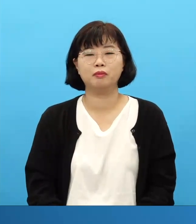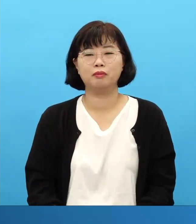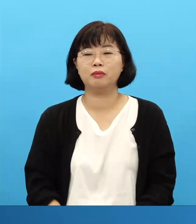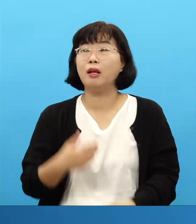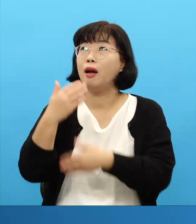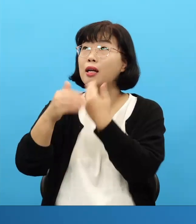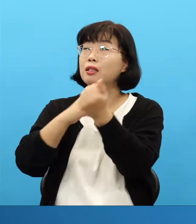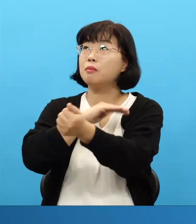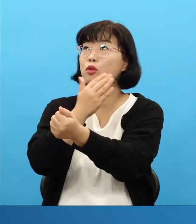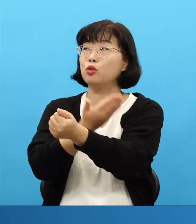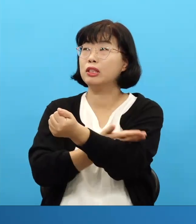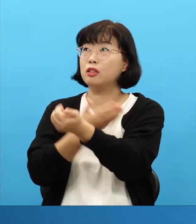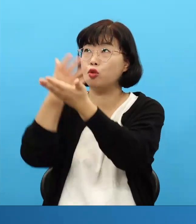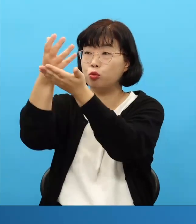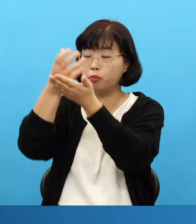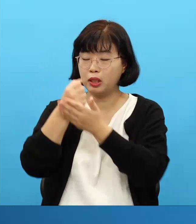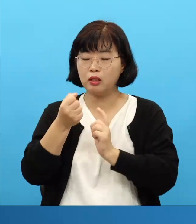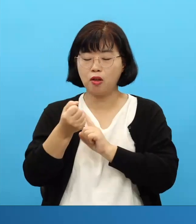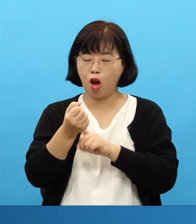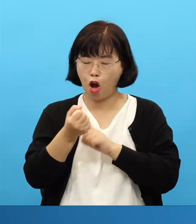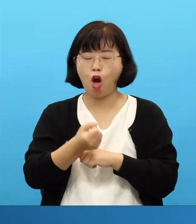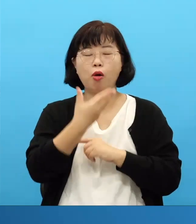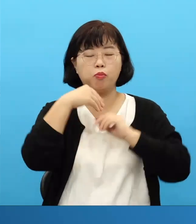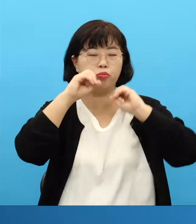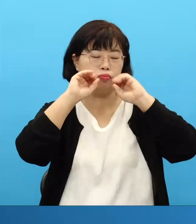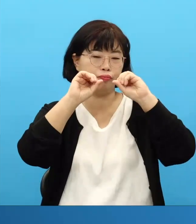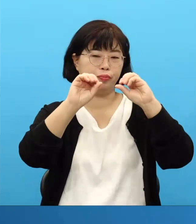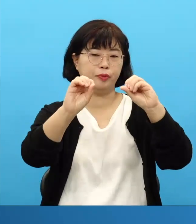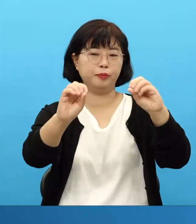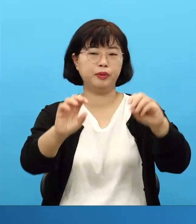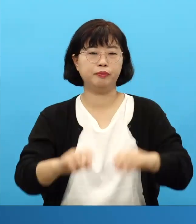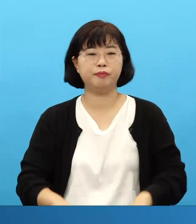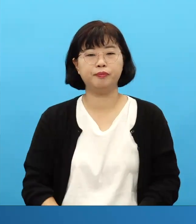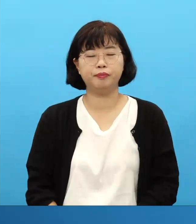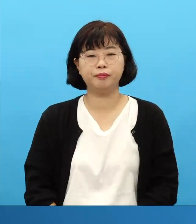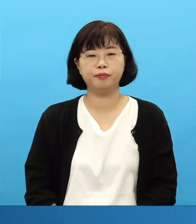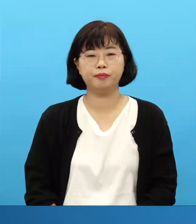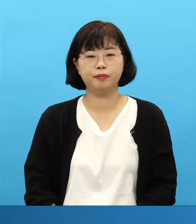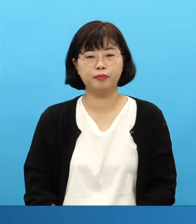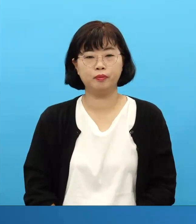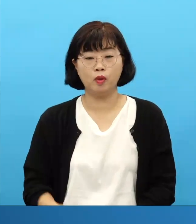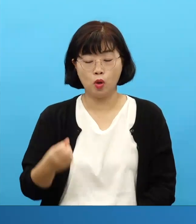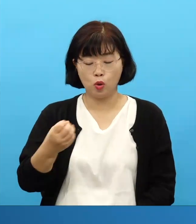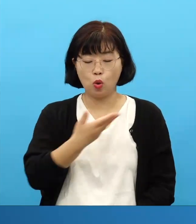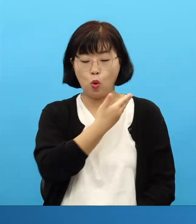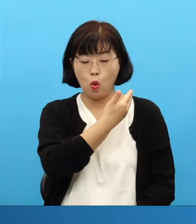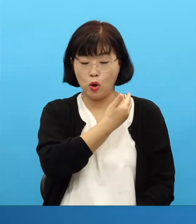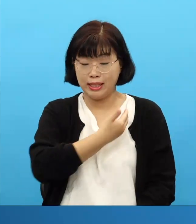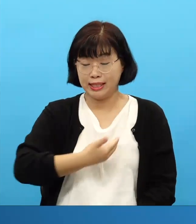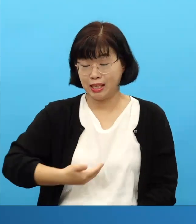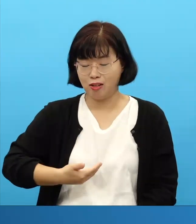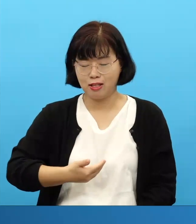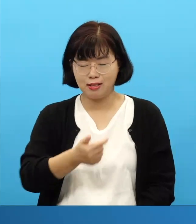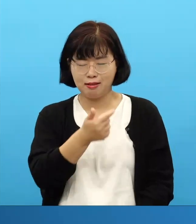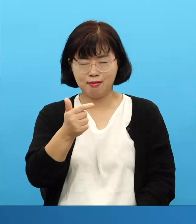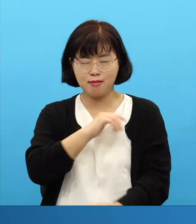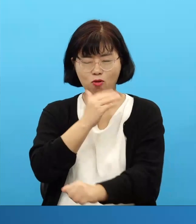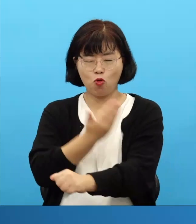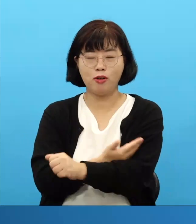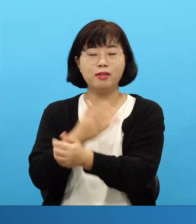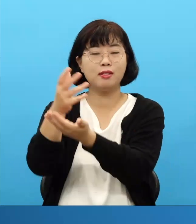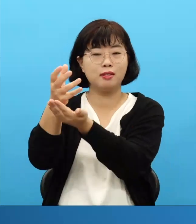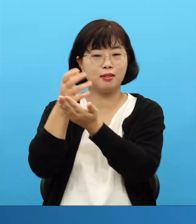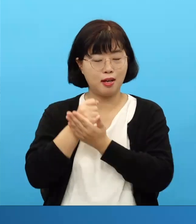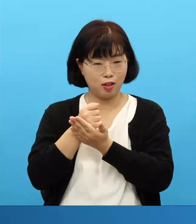증거. And so they were testifying with power. 33절에 보면은 사도들이 큰 권능으로. If we look in verse 33, it says the apostles